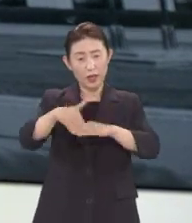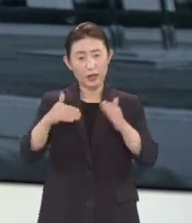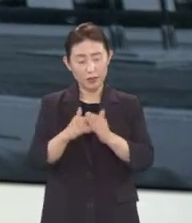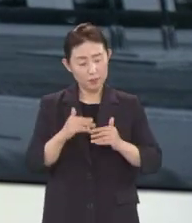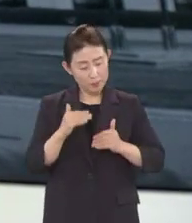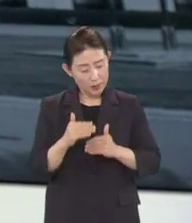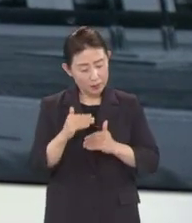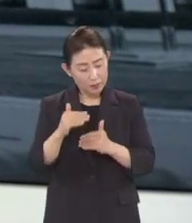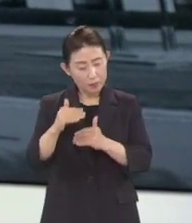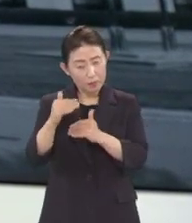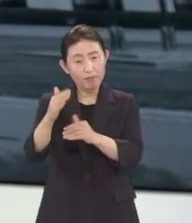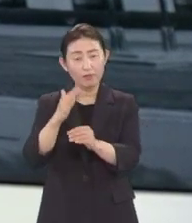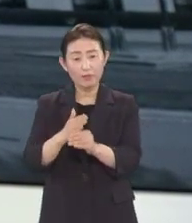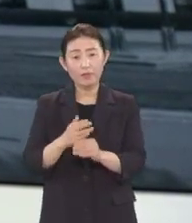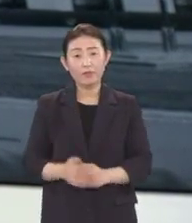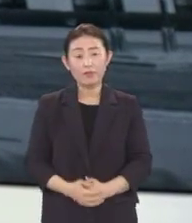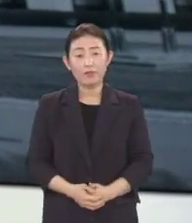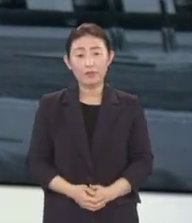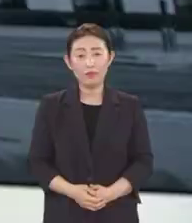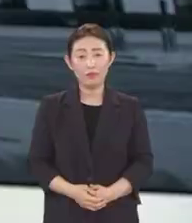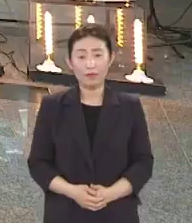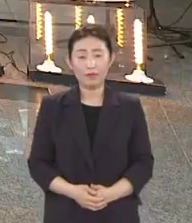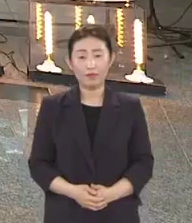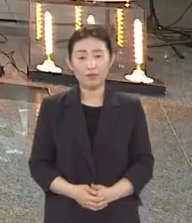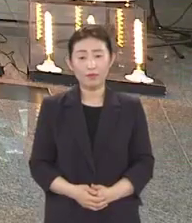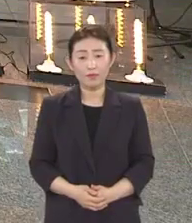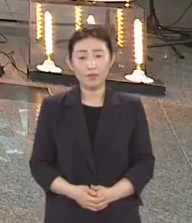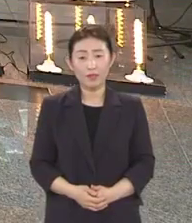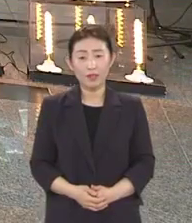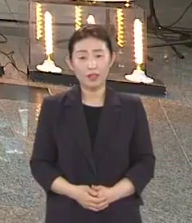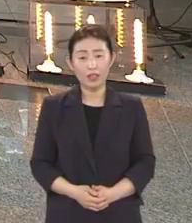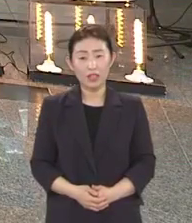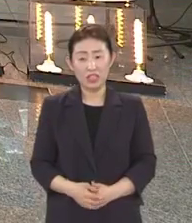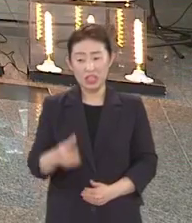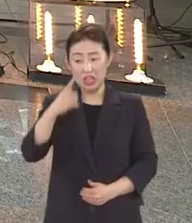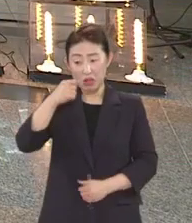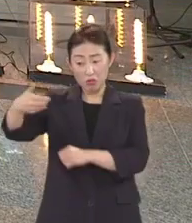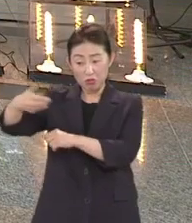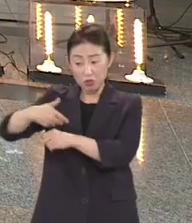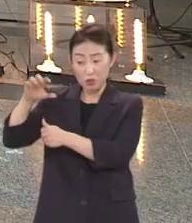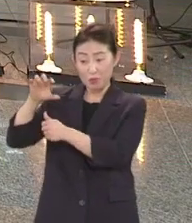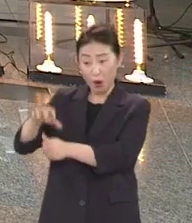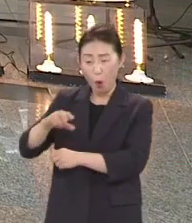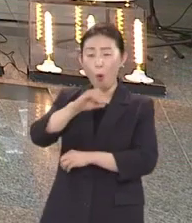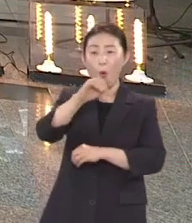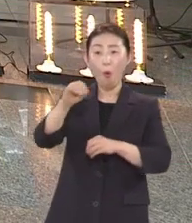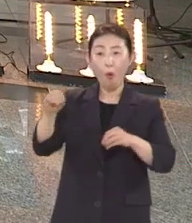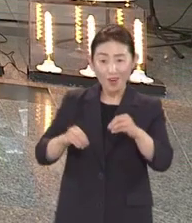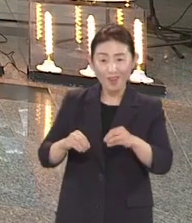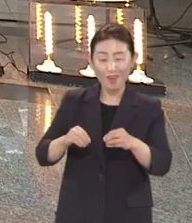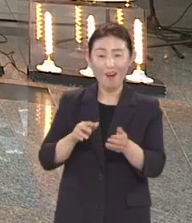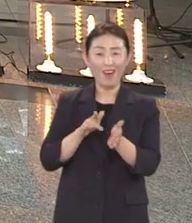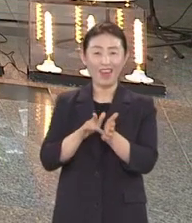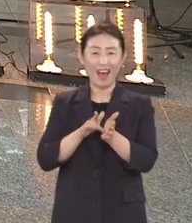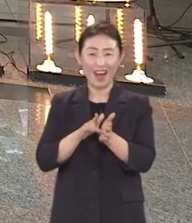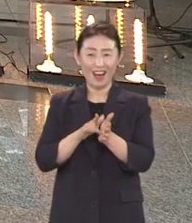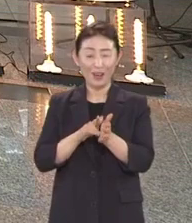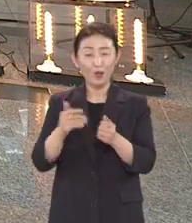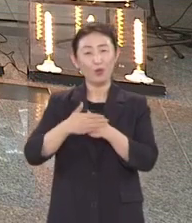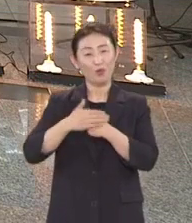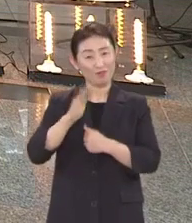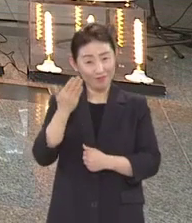차근차근 진행을 하고 있습니다. 네. 원장님 말씀 들으니까 정말 그 일본의 수출 규제가 우리에게 약이 됐다 이런 생각이